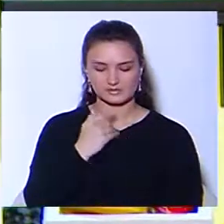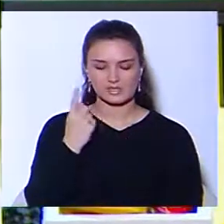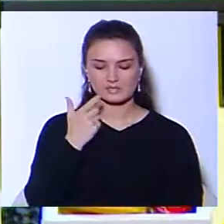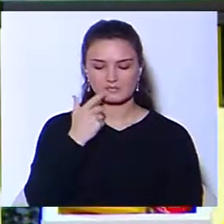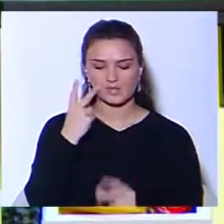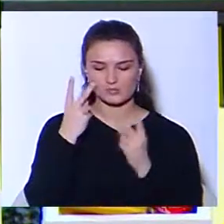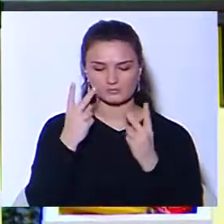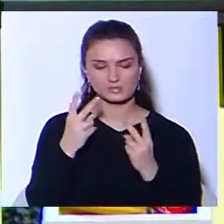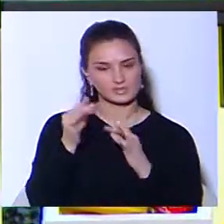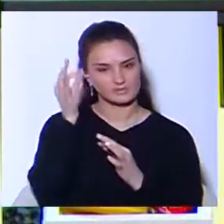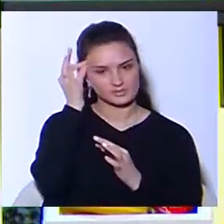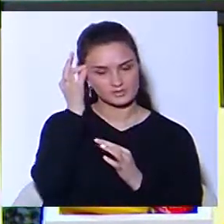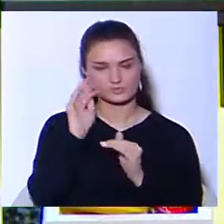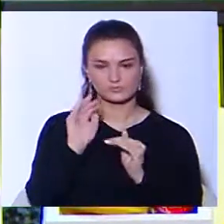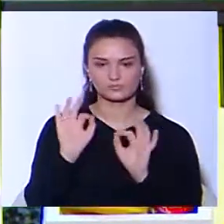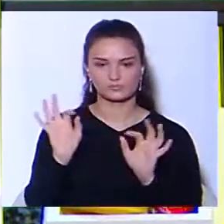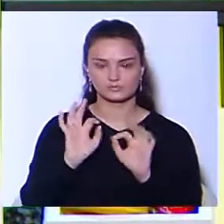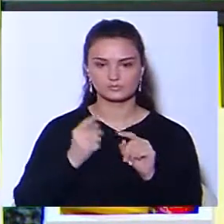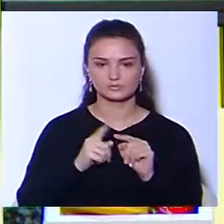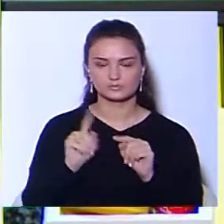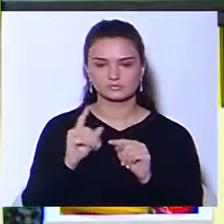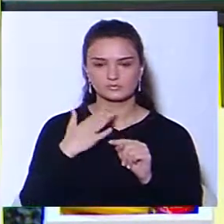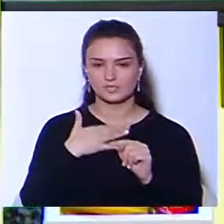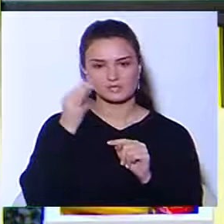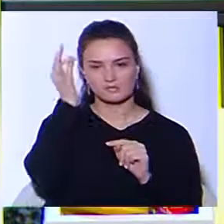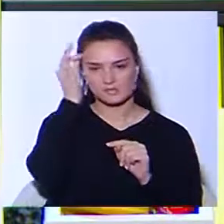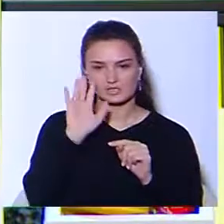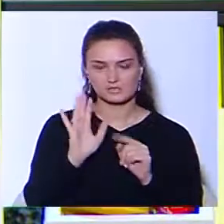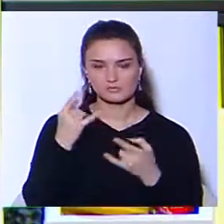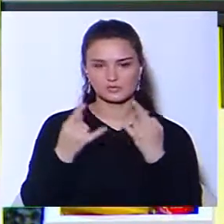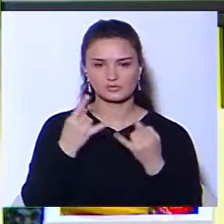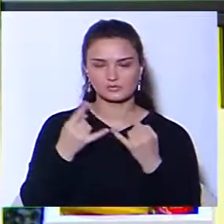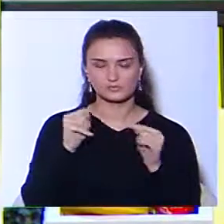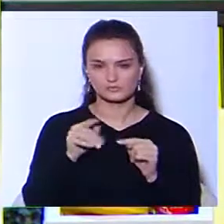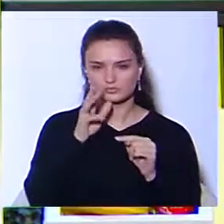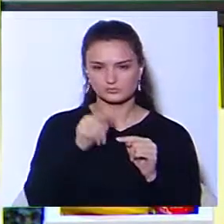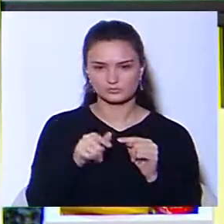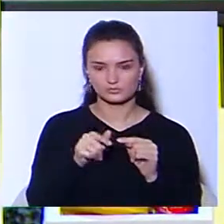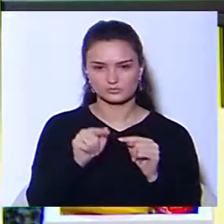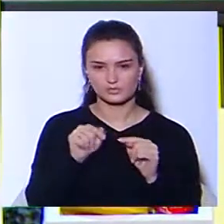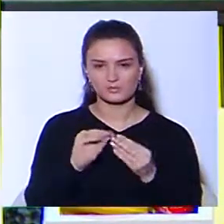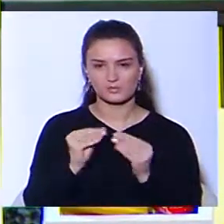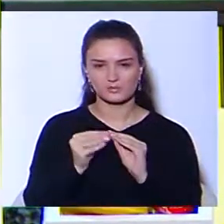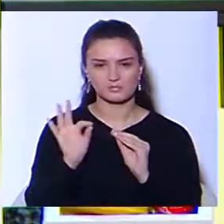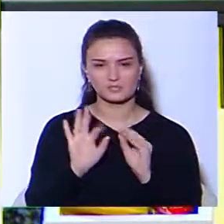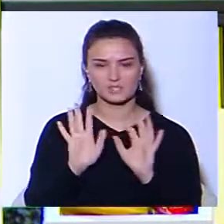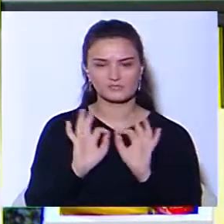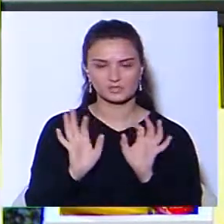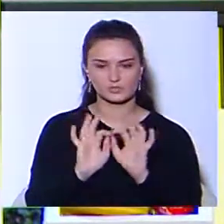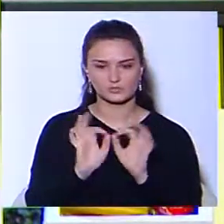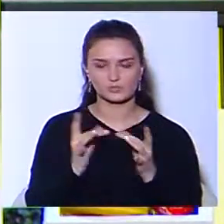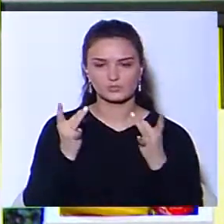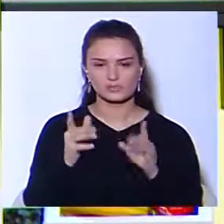მაყურებელს გავახსენო და გავახსენო ისიც, რომ მე არ მახსენდება სატელევიზიო სეზონი, როდესაც ჩვენ ამ პრობლემაზე არ ვისაუბრეთ.